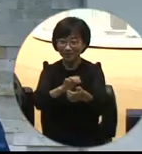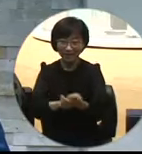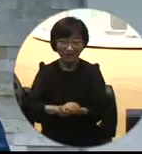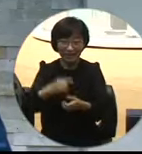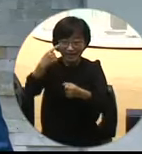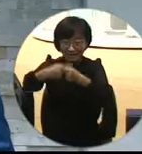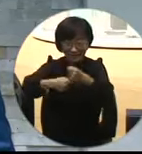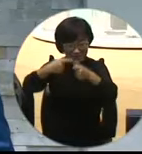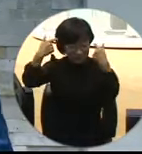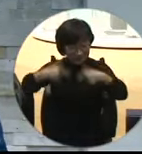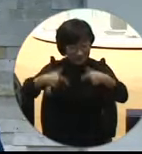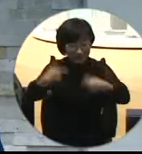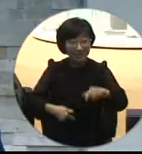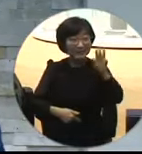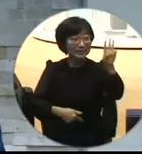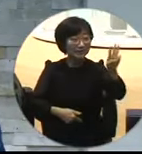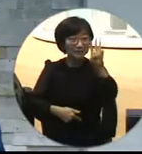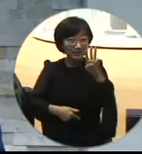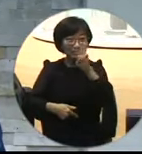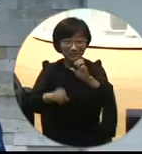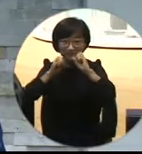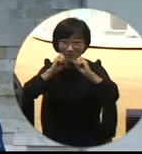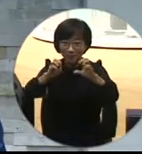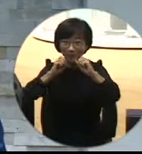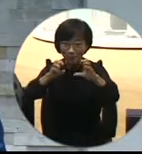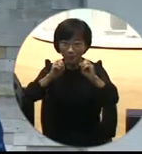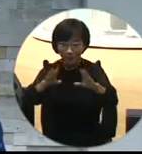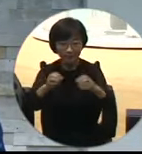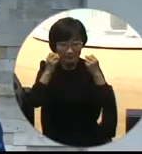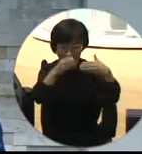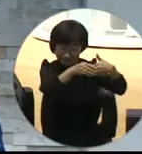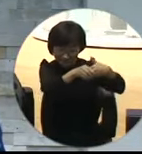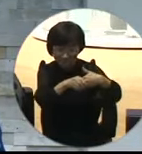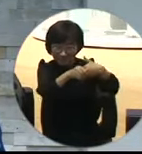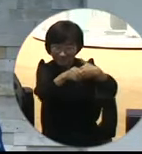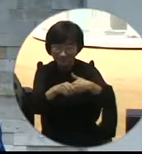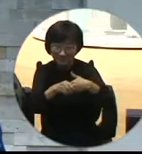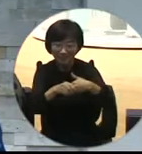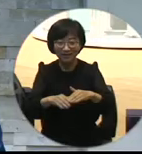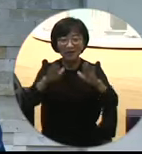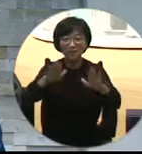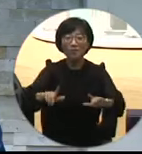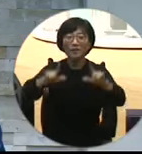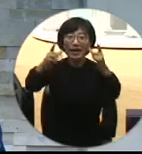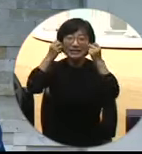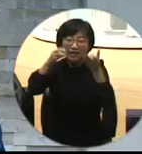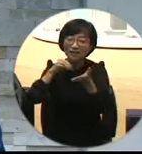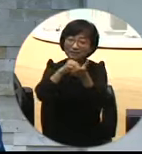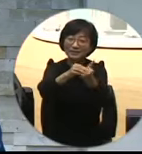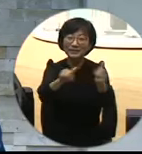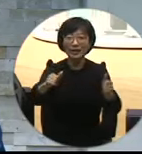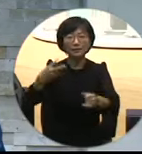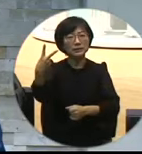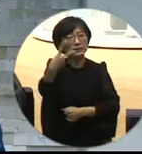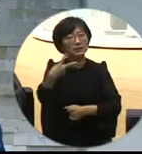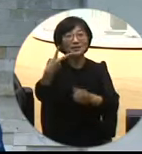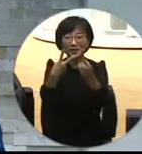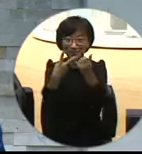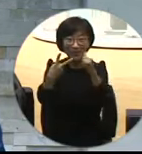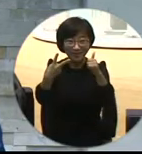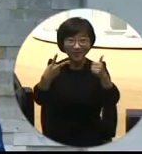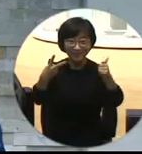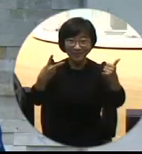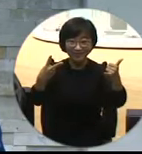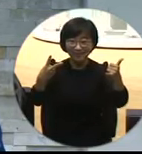통해서 우리가 생명을 구원하는 전도와 선교에 올인하고 있는데 올해도 2천여 명의 사가족이 등록했습니다. 자,